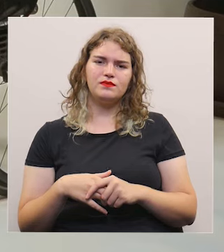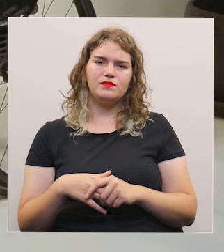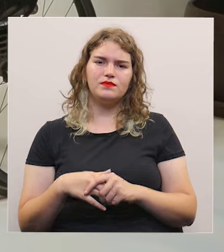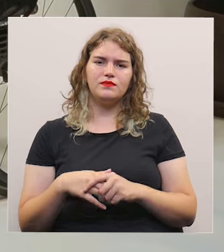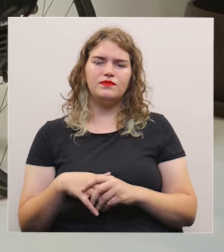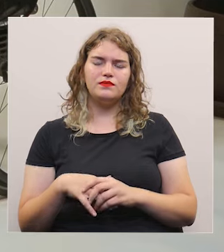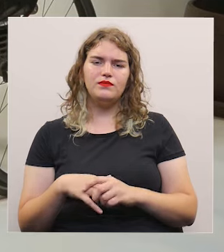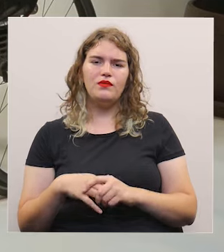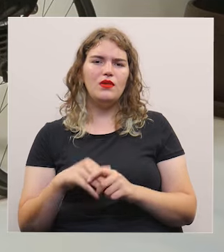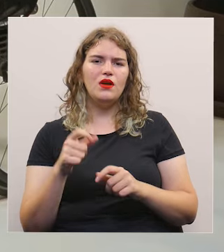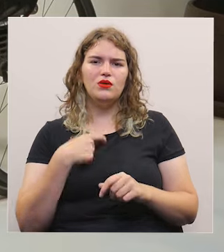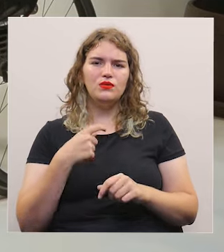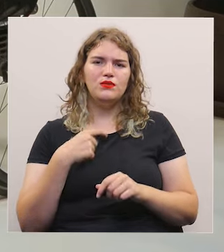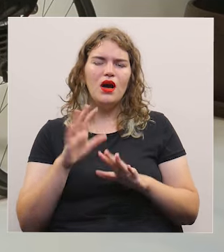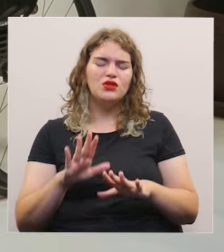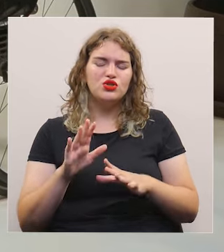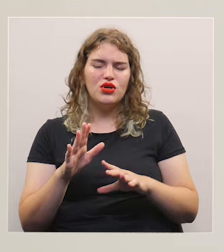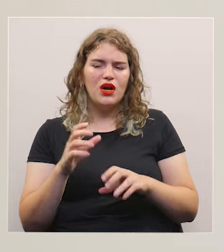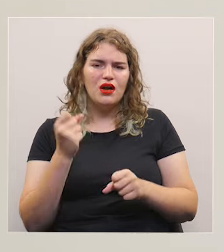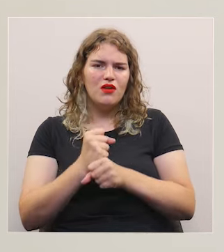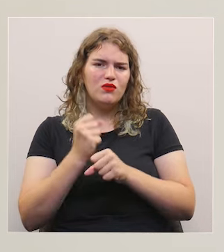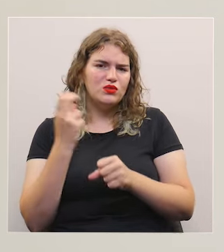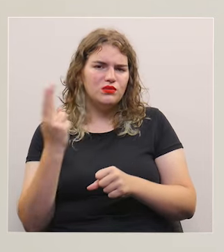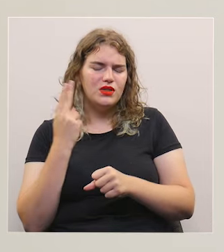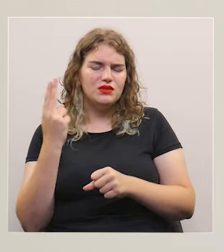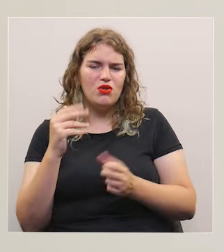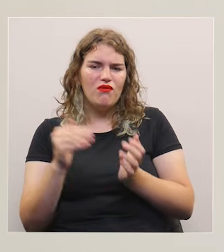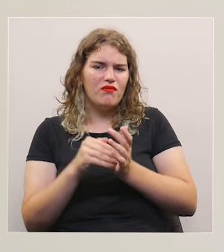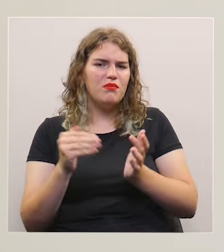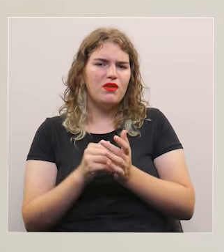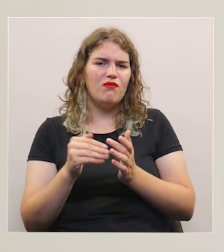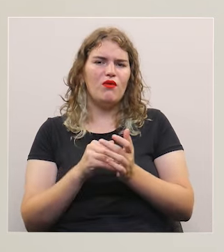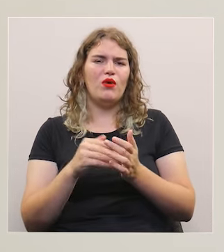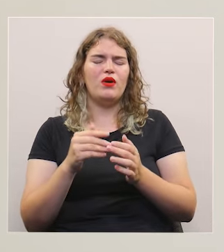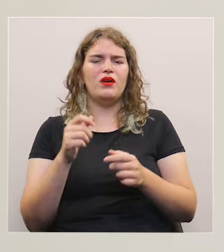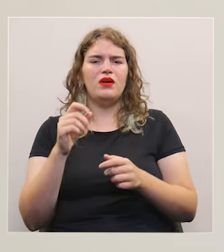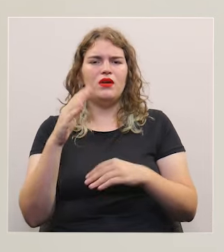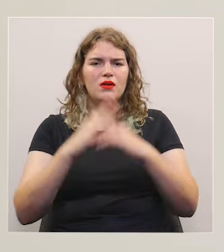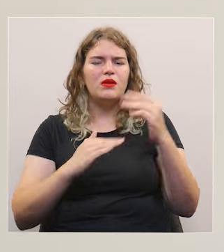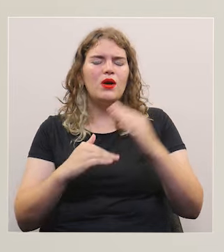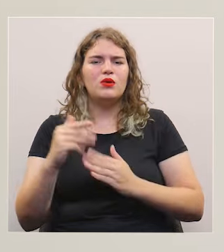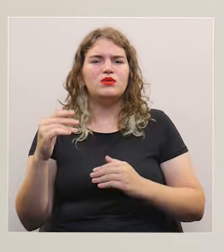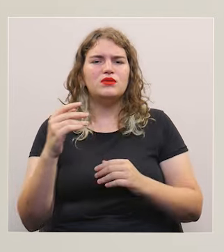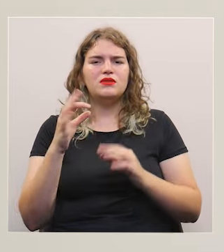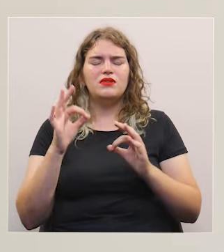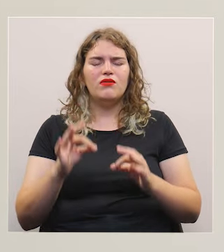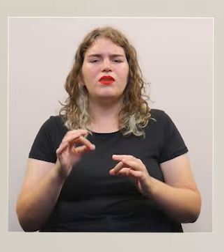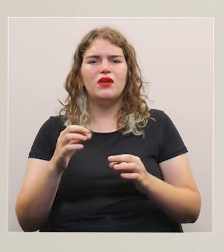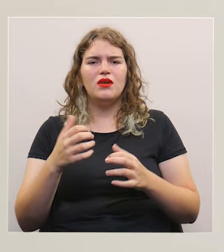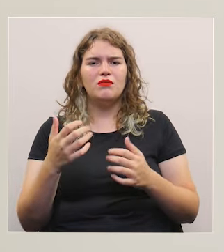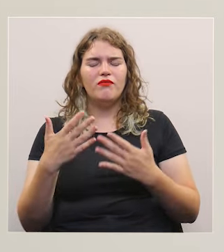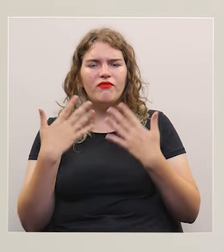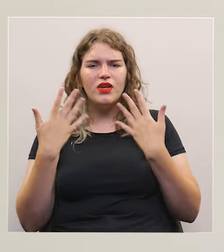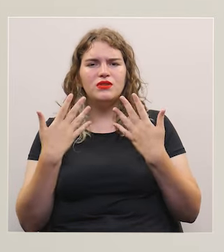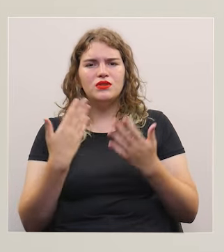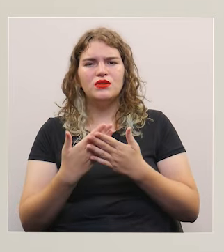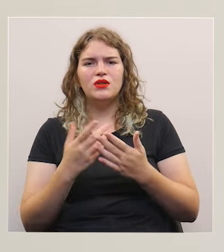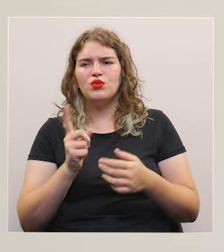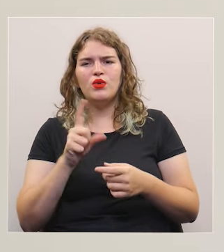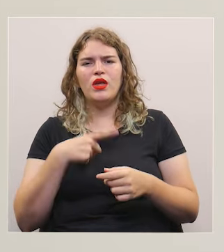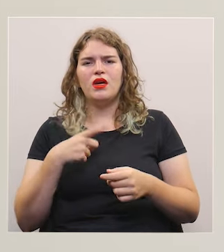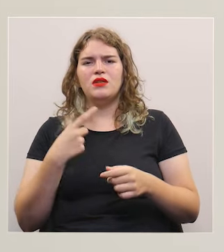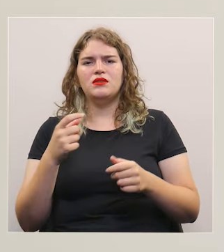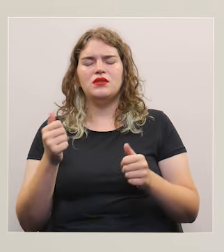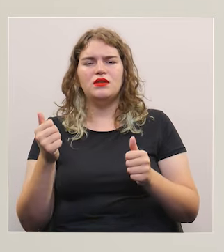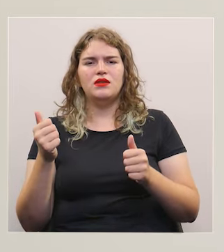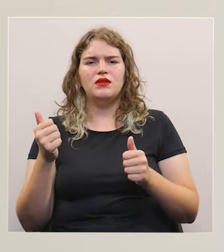Și nici nu putem altfel. Nu putem altfel. Așa ne-a creat Dumnezeu, așa ne-a construit, da. Să fim... Fericirea, cât pentru mine, fericirea mea